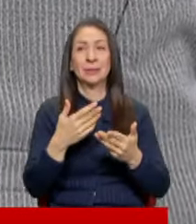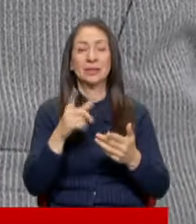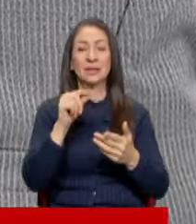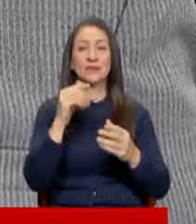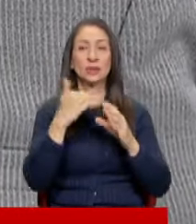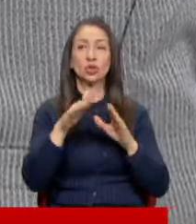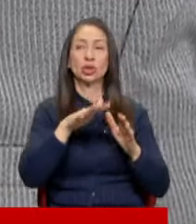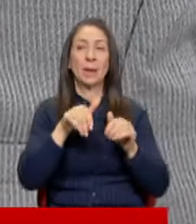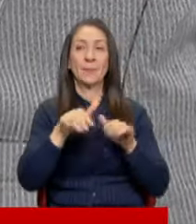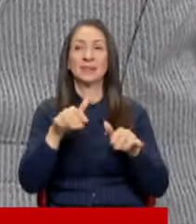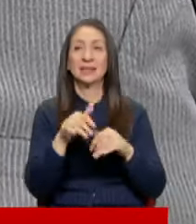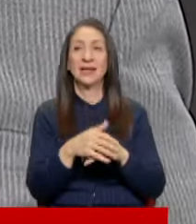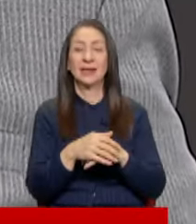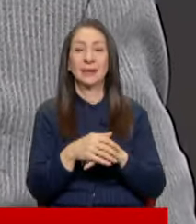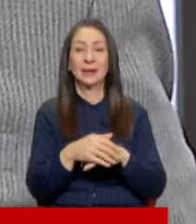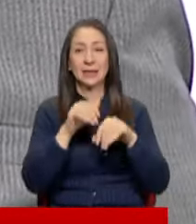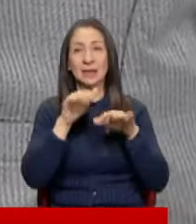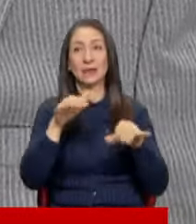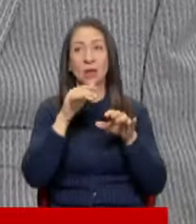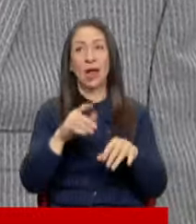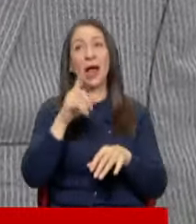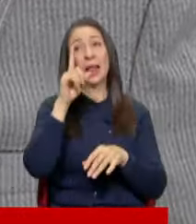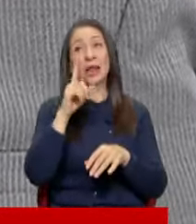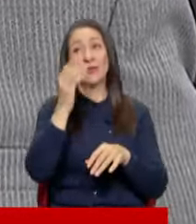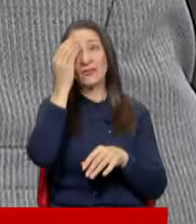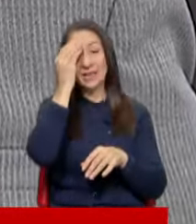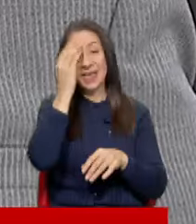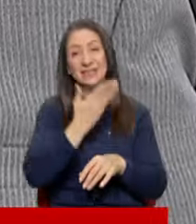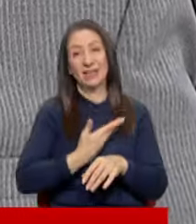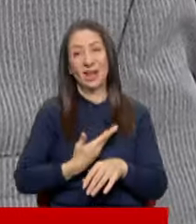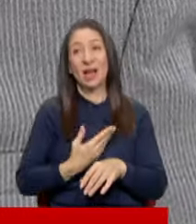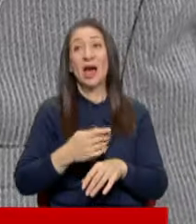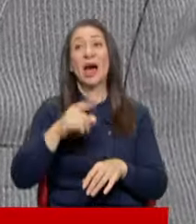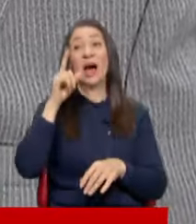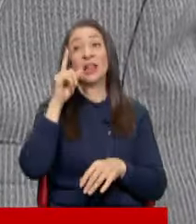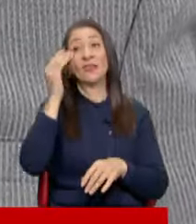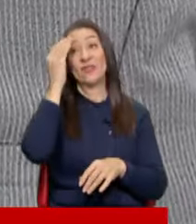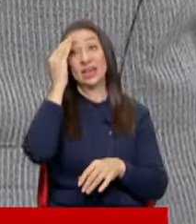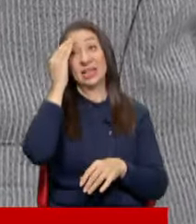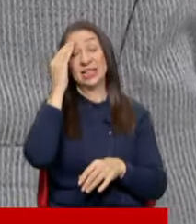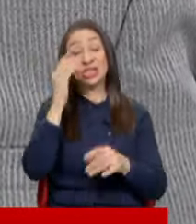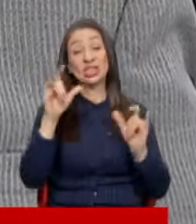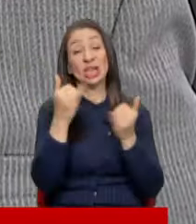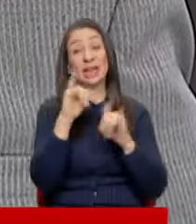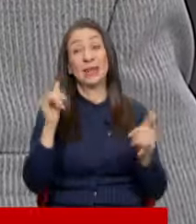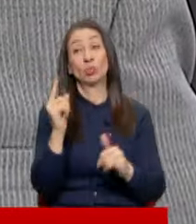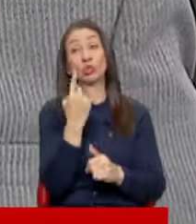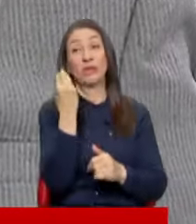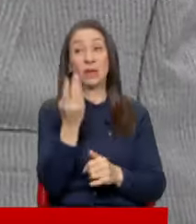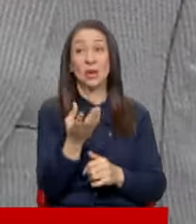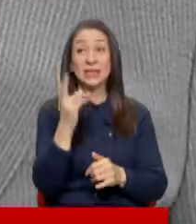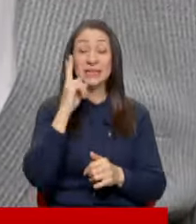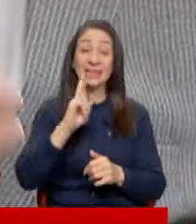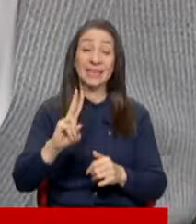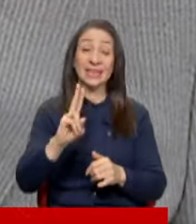Twitter'da sosyal medyada yayınlıyorlar Allah fakirleri sever Allah fakirleri cennetiyle müjdeliyor